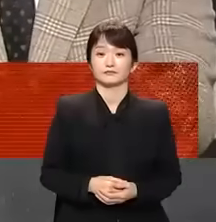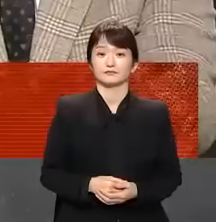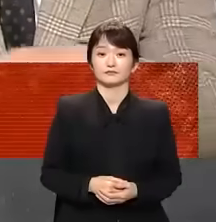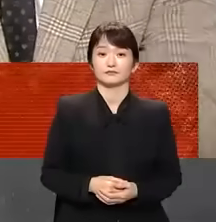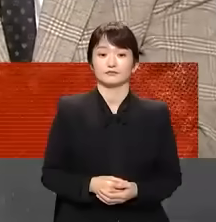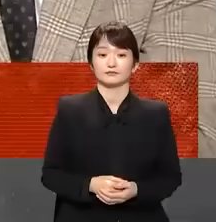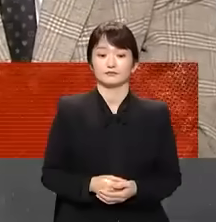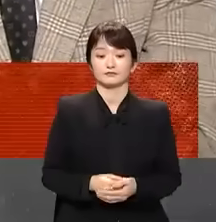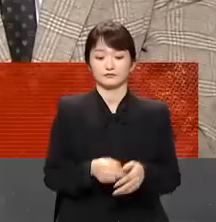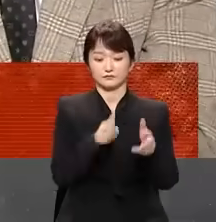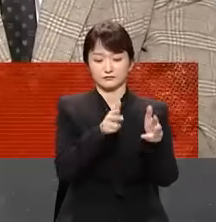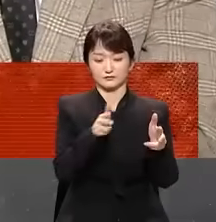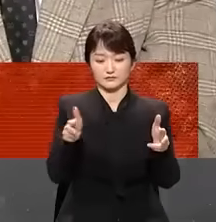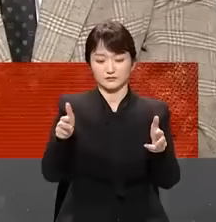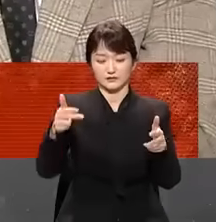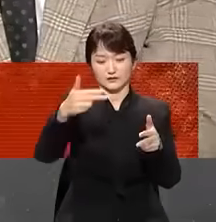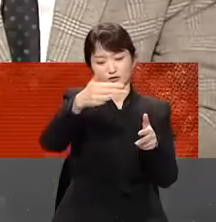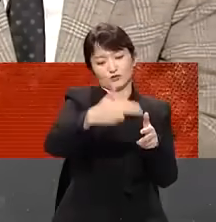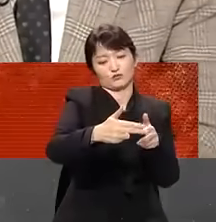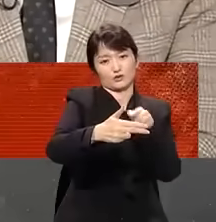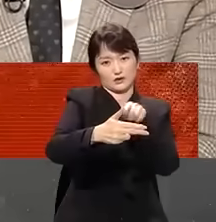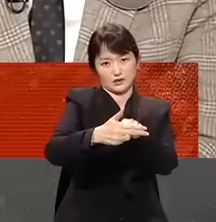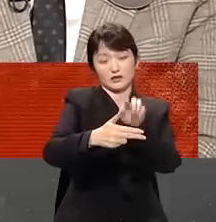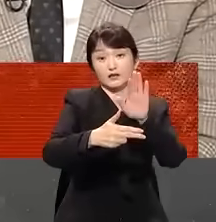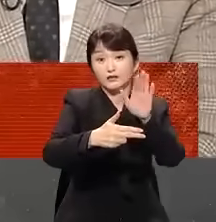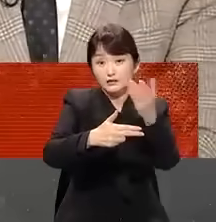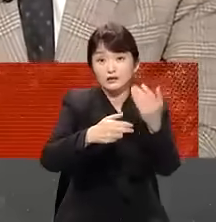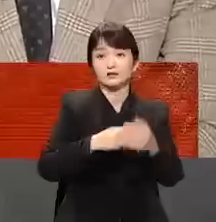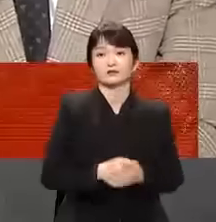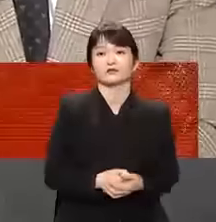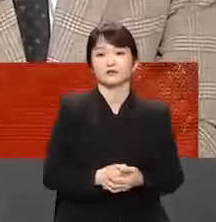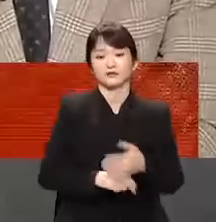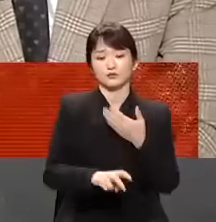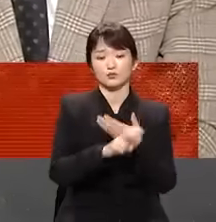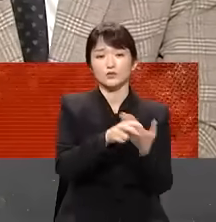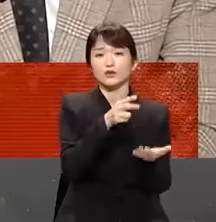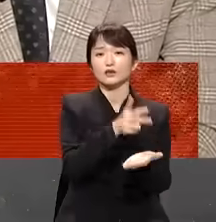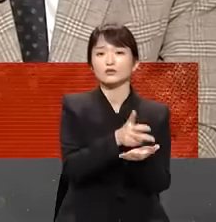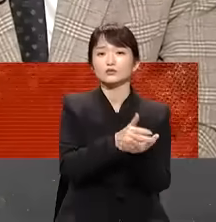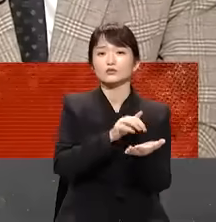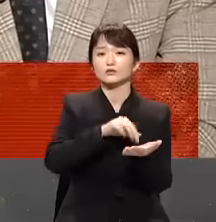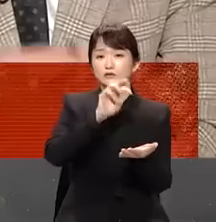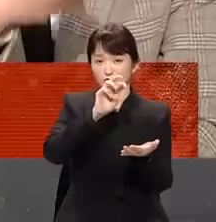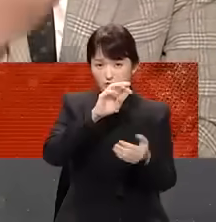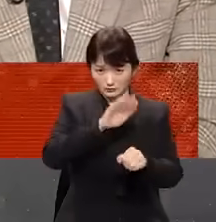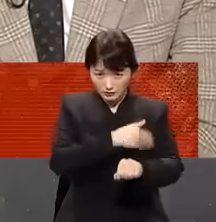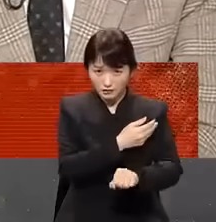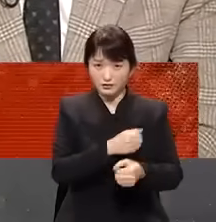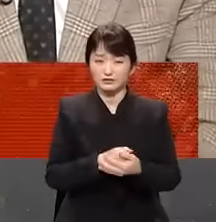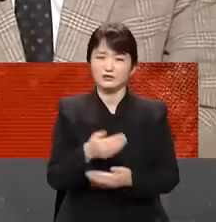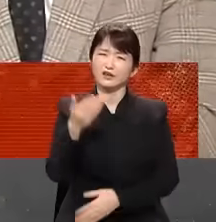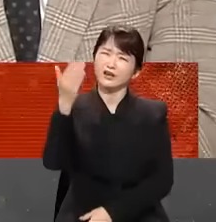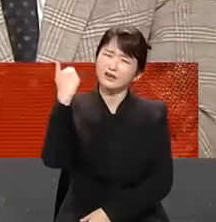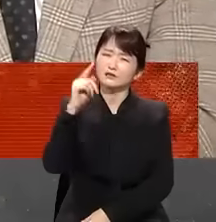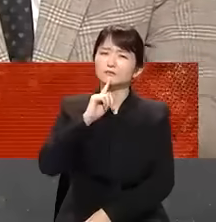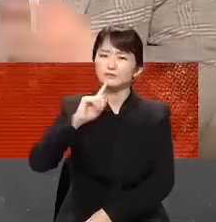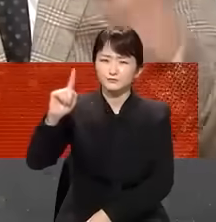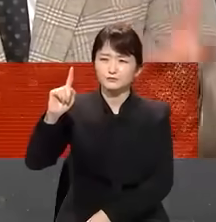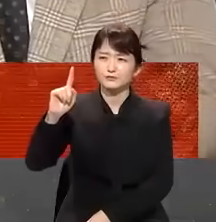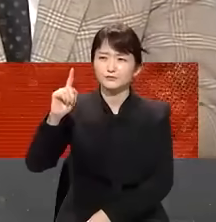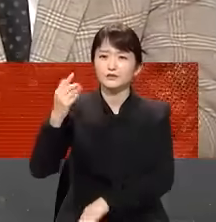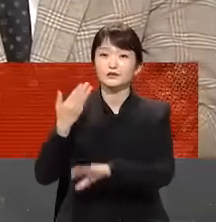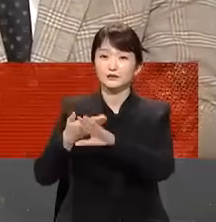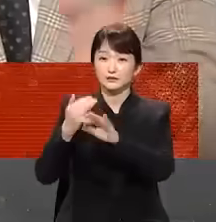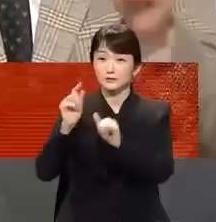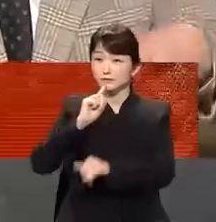하거나 다른 식으로 좀 했었어야 되는데 결국 30번 정도 불법 주차를 한 거 잘못이죠 그렇지만 그 이전에 좀 신고를 딴